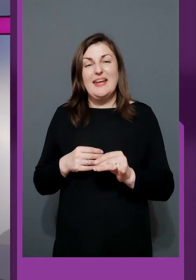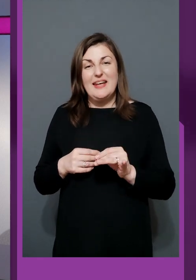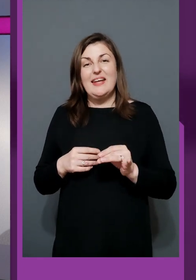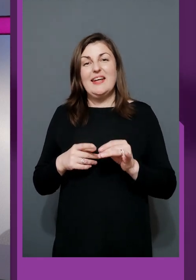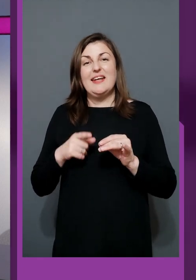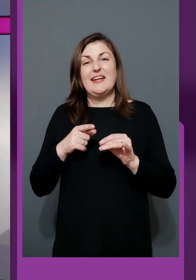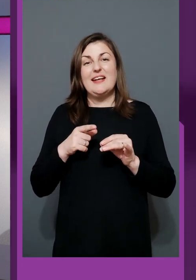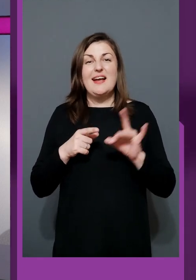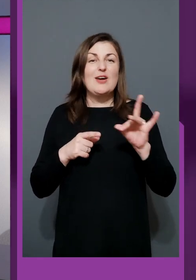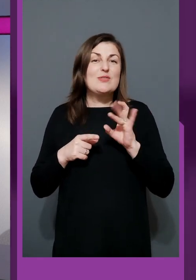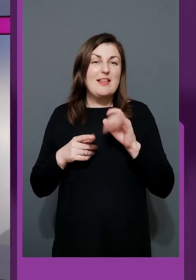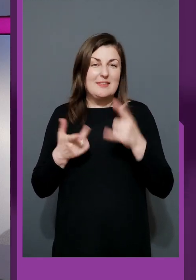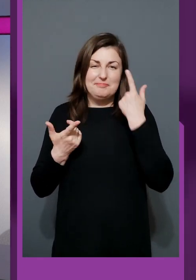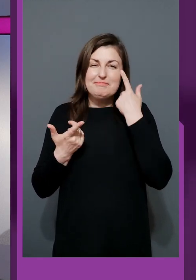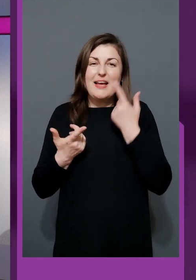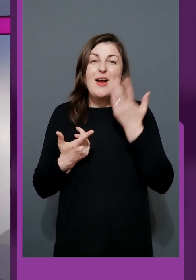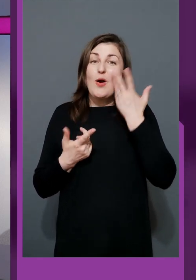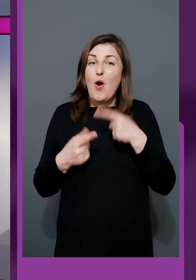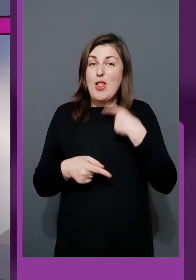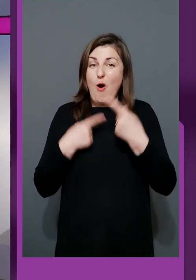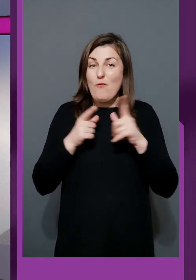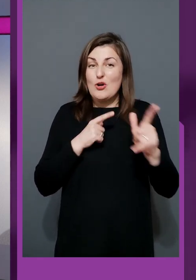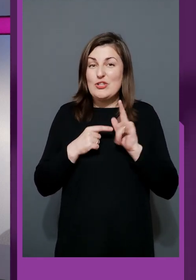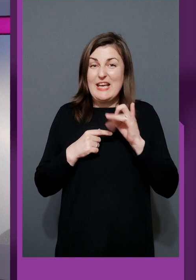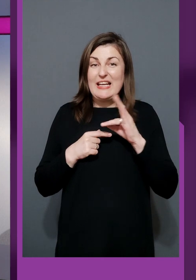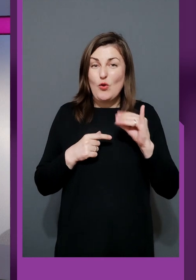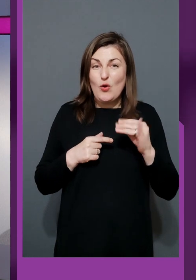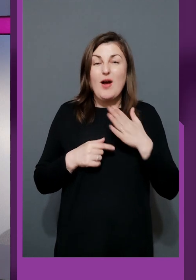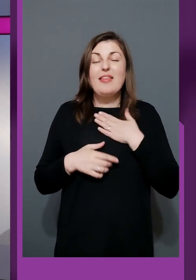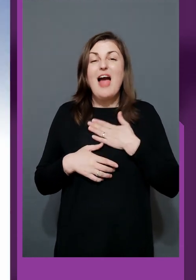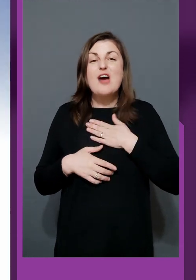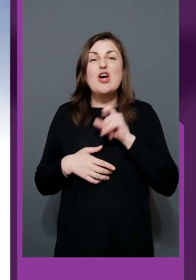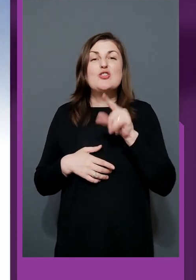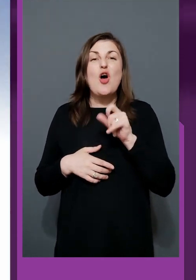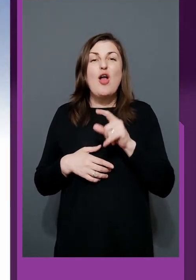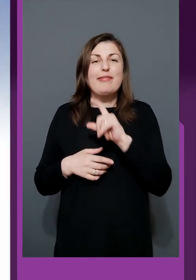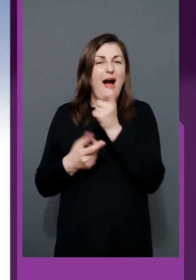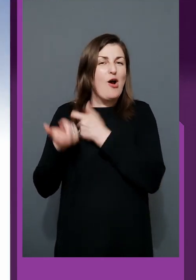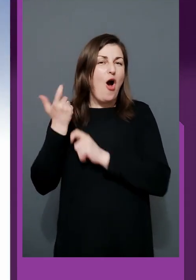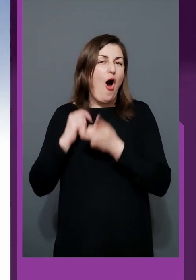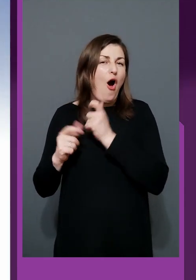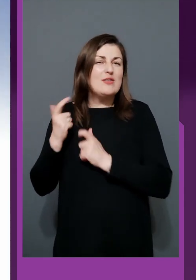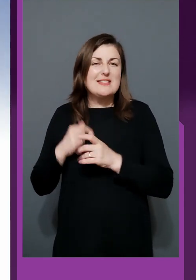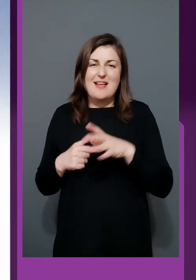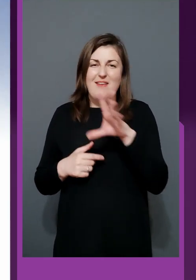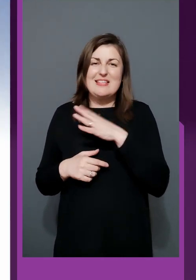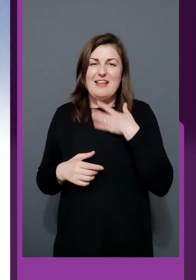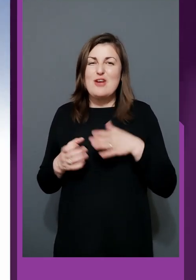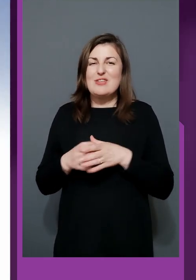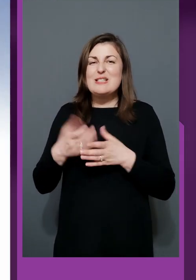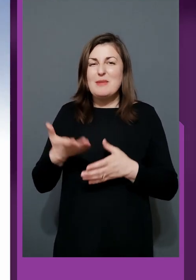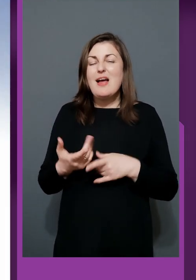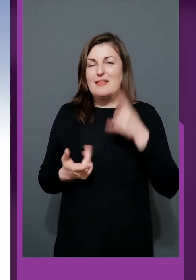з нами і от руслане знаєш коли говориш з Іриною наша золота коса всієї нашої